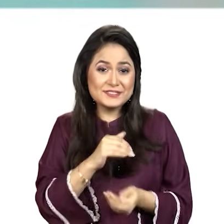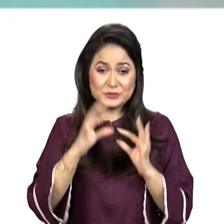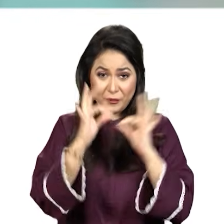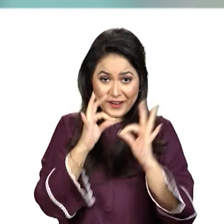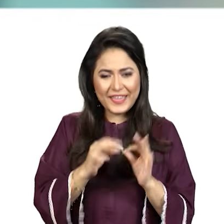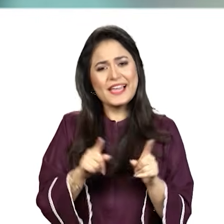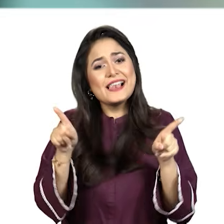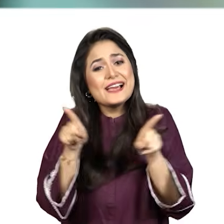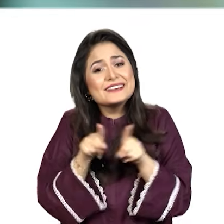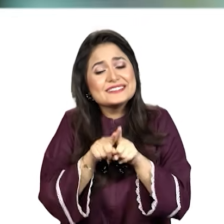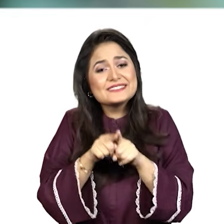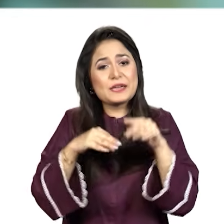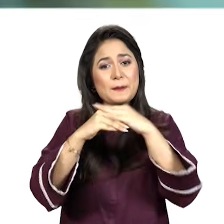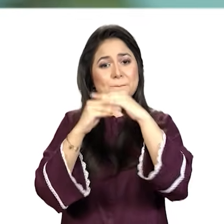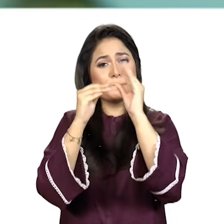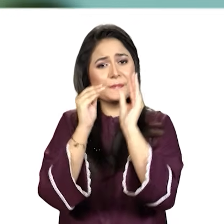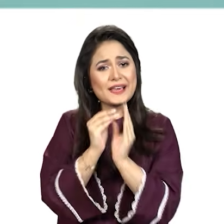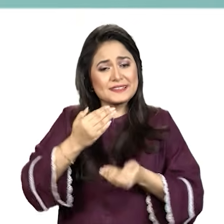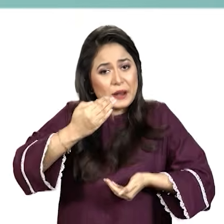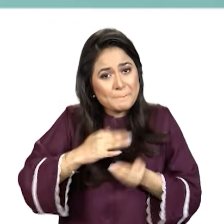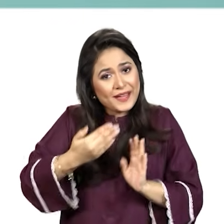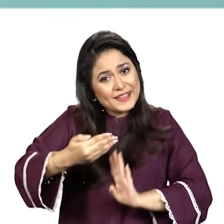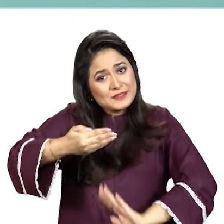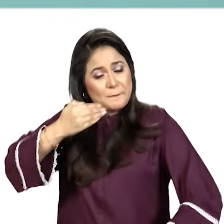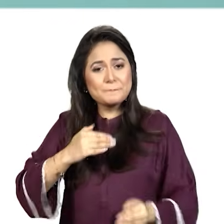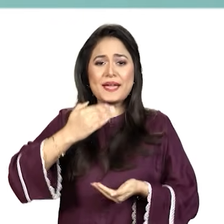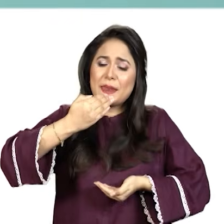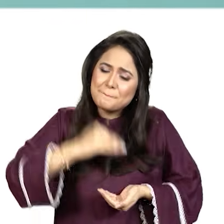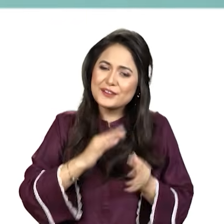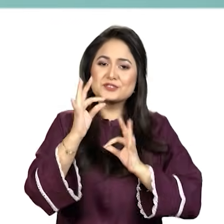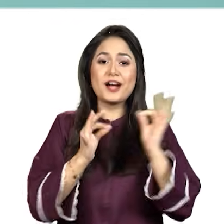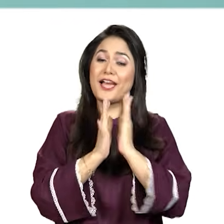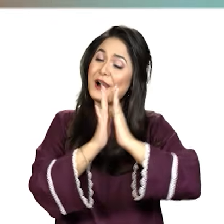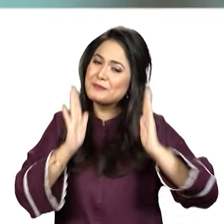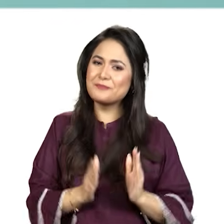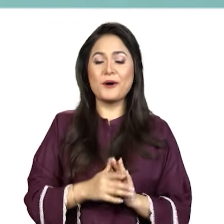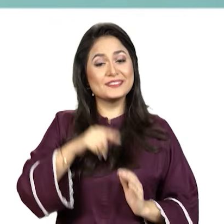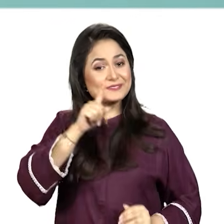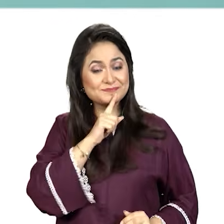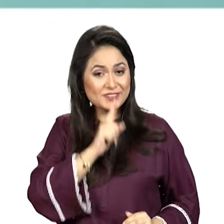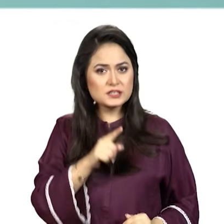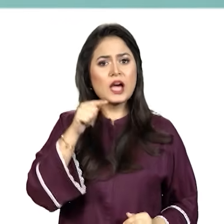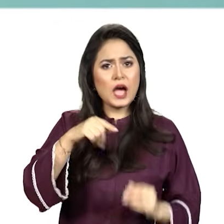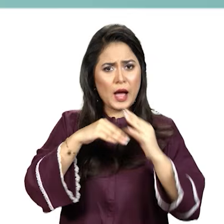है, वैसे ही प्लासेंटा पैदाइश से पहले बच्चे का ख्याल रखता है, तो गलत नहीं होगा। अगर आप